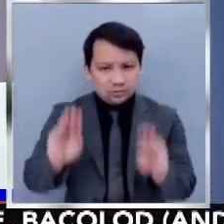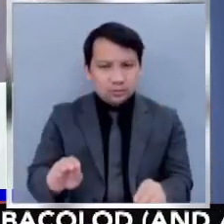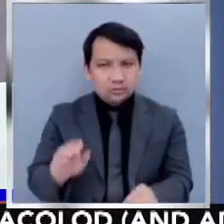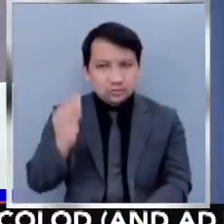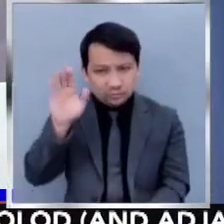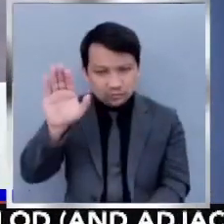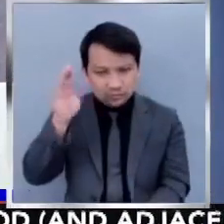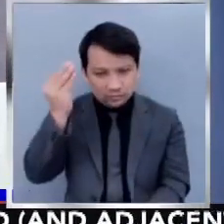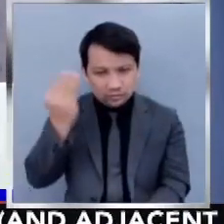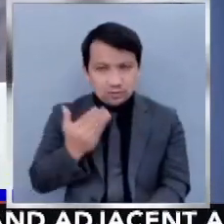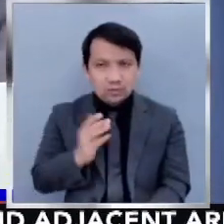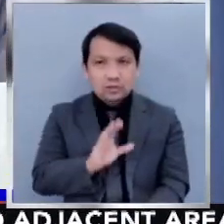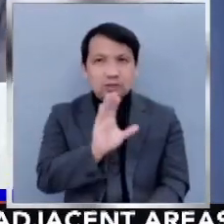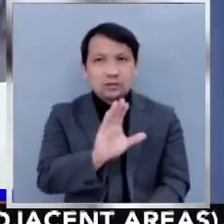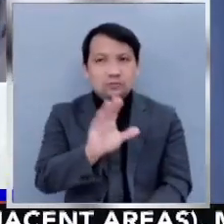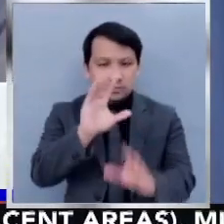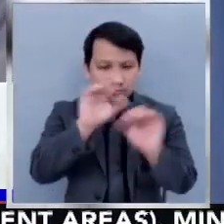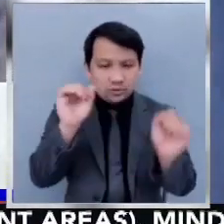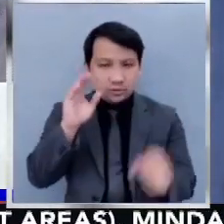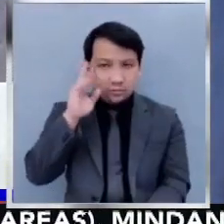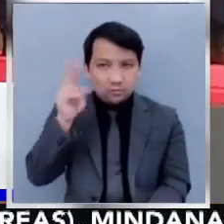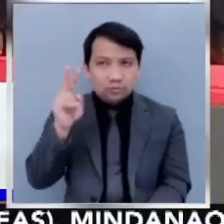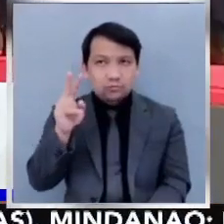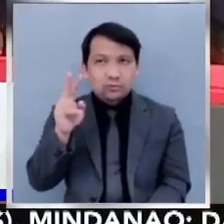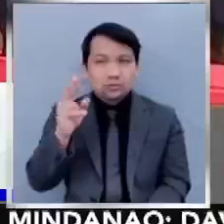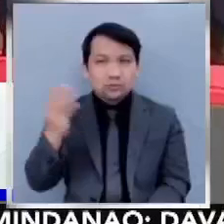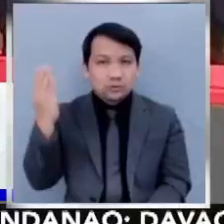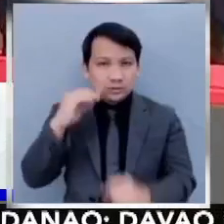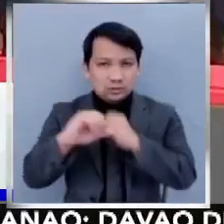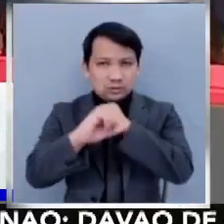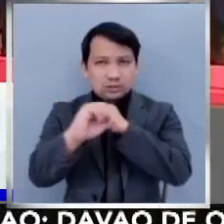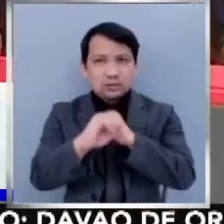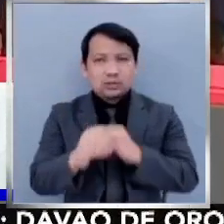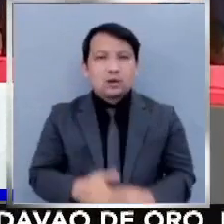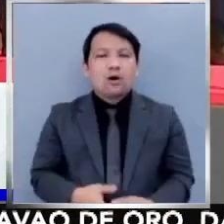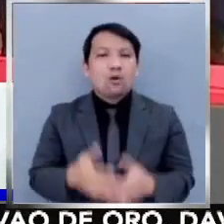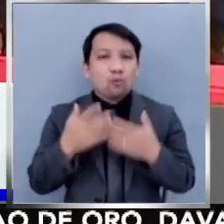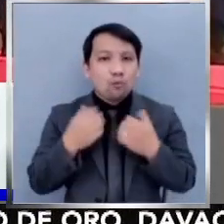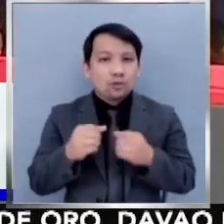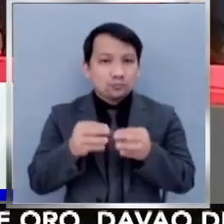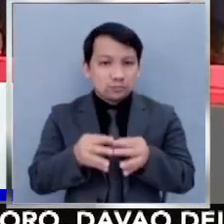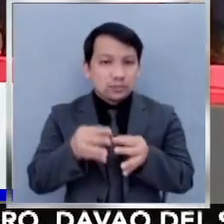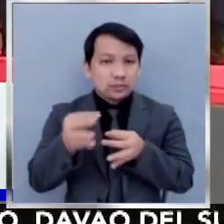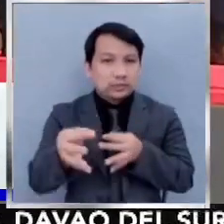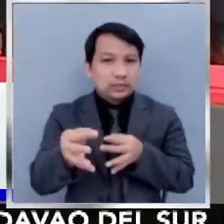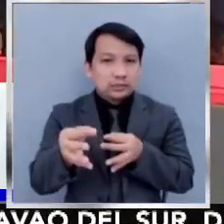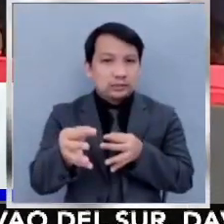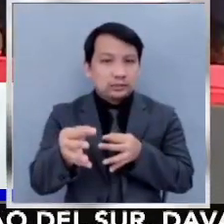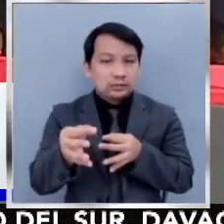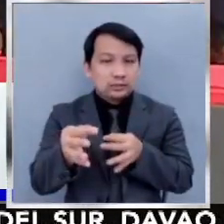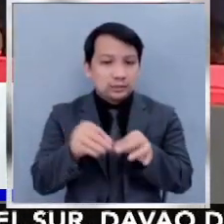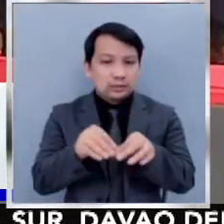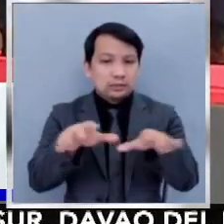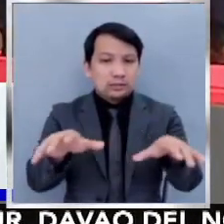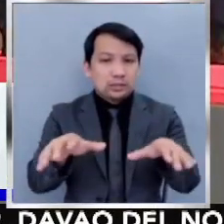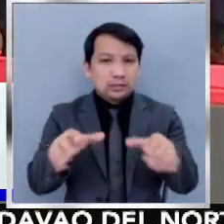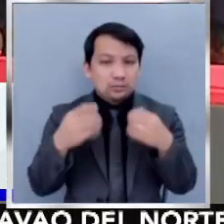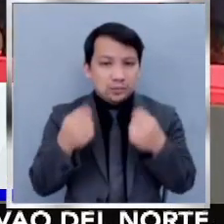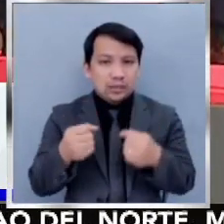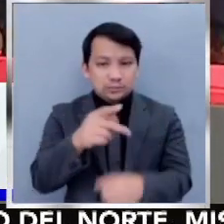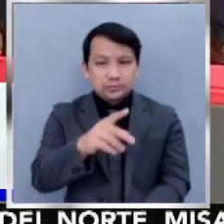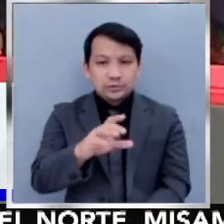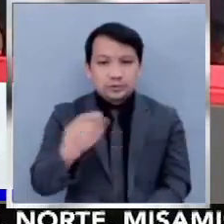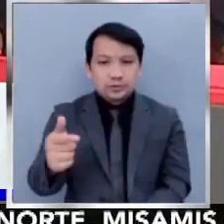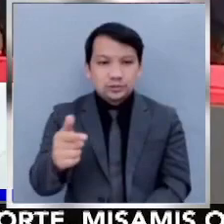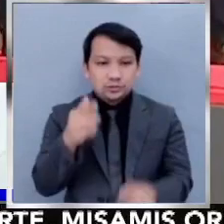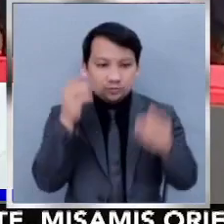nauna nang sinabi ni Pangulong Marcos noong panahon ng kampanya na nais niyang palawakin ang sakop ng PCGG para targetin ang lahat ng kaso ng